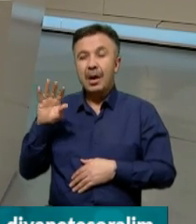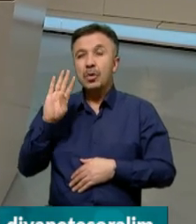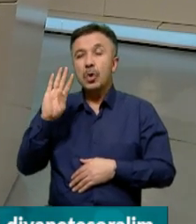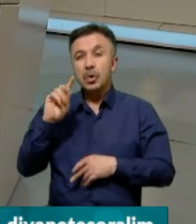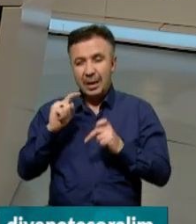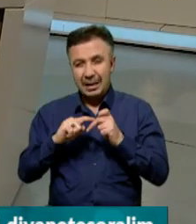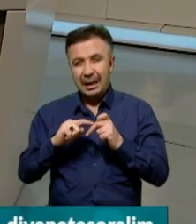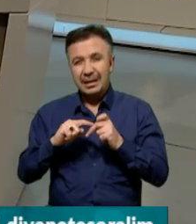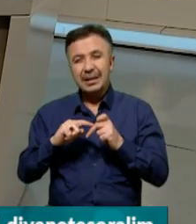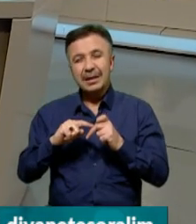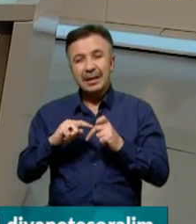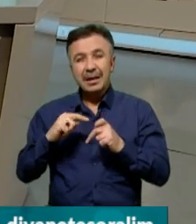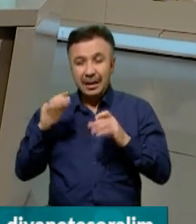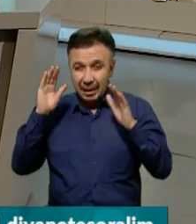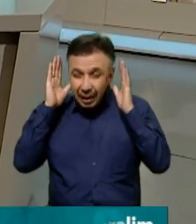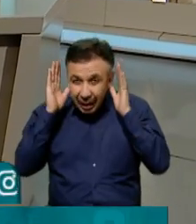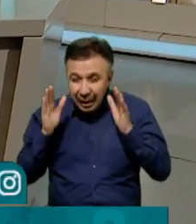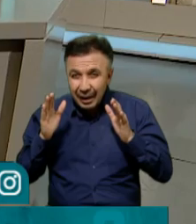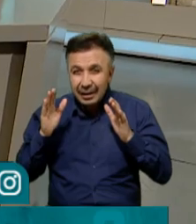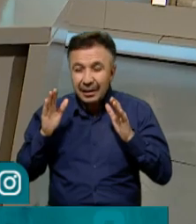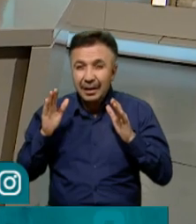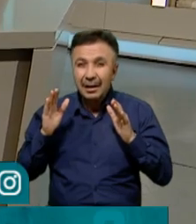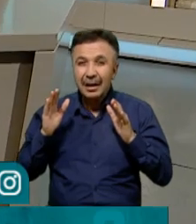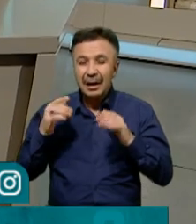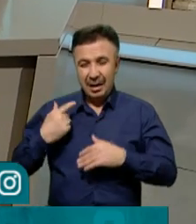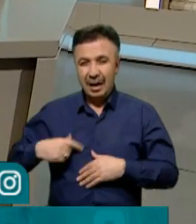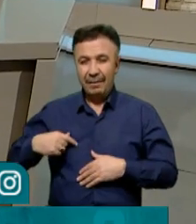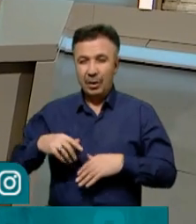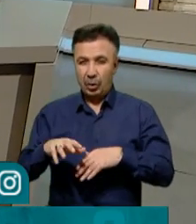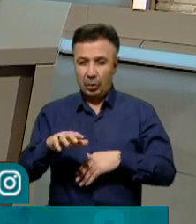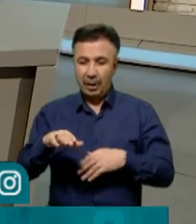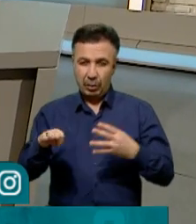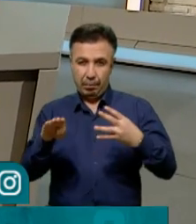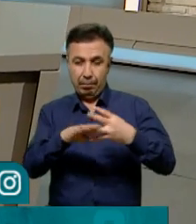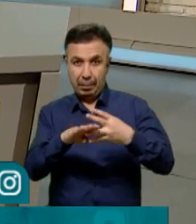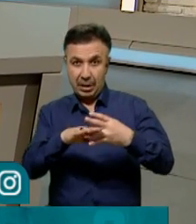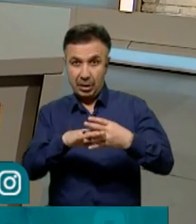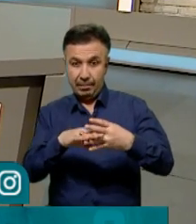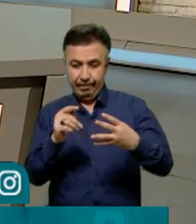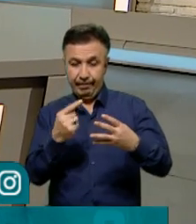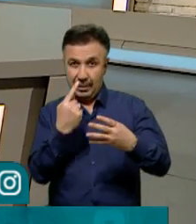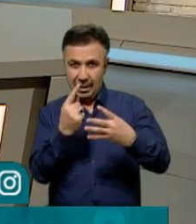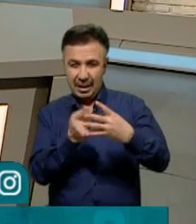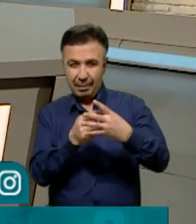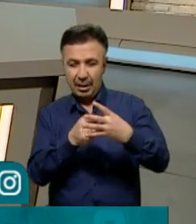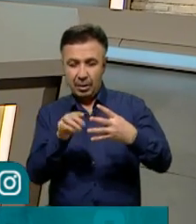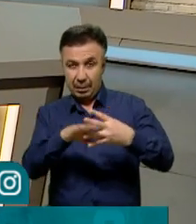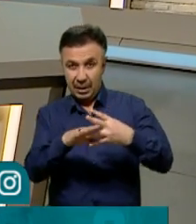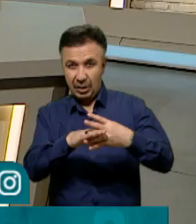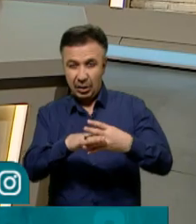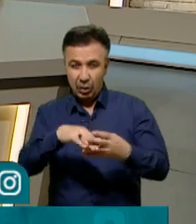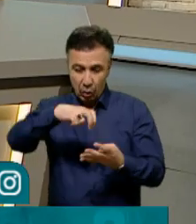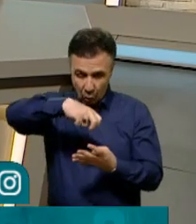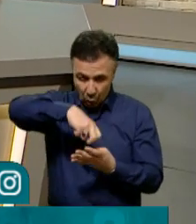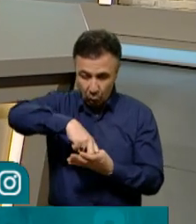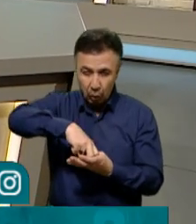o zaman birinci rekat, birinci teşehhüt veya birinci oturuş diyelim, daha net anlaşılsın. Evet. Farzdır.